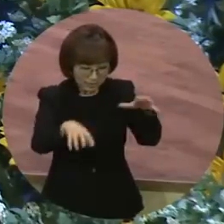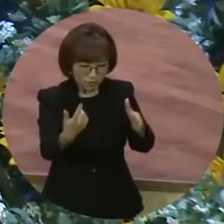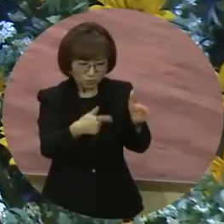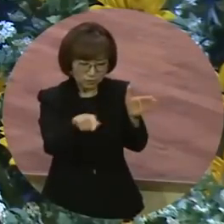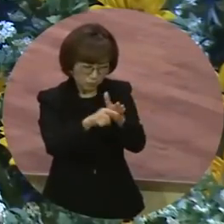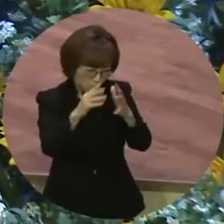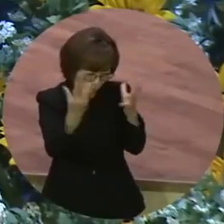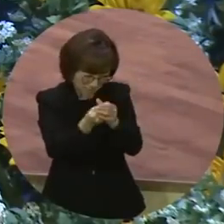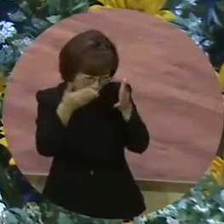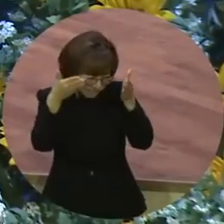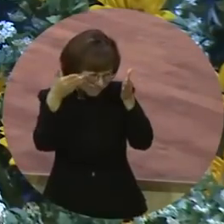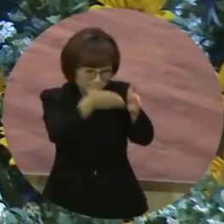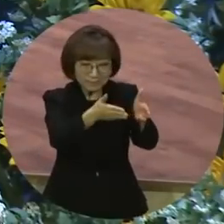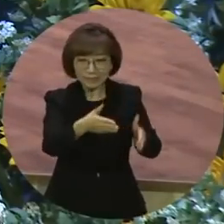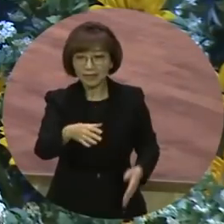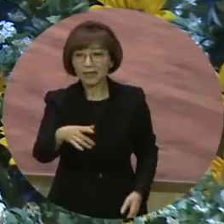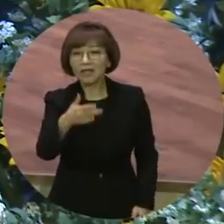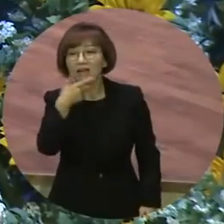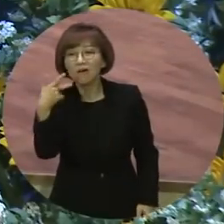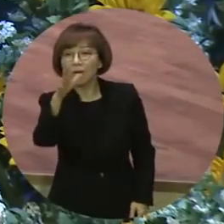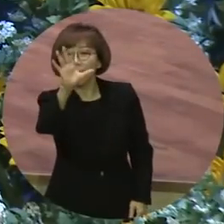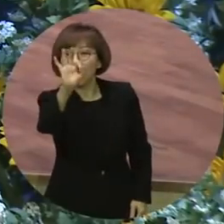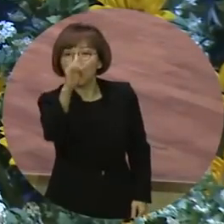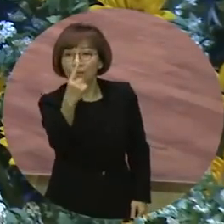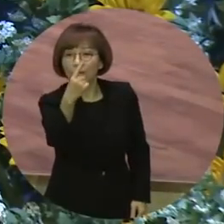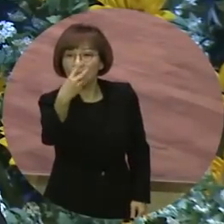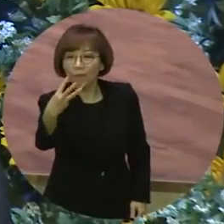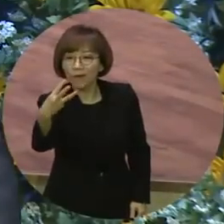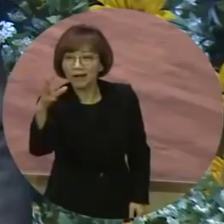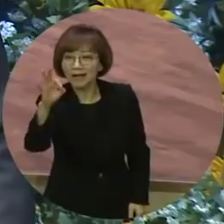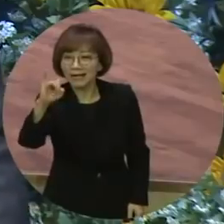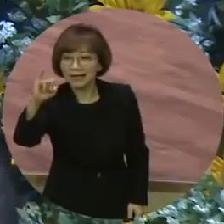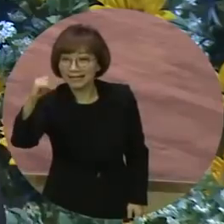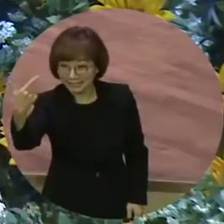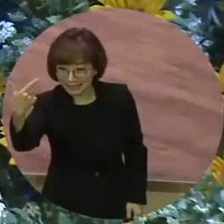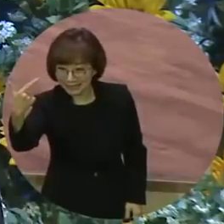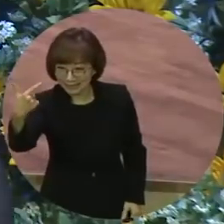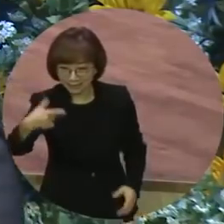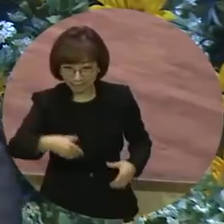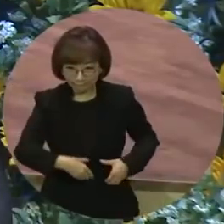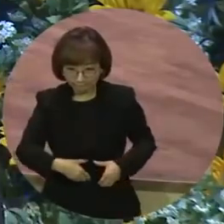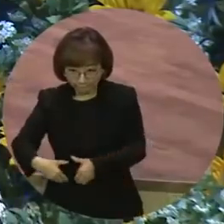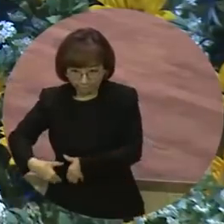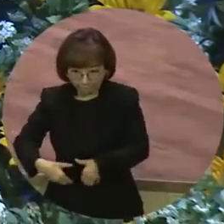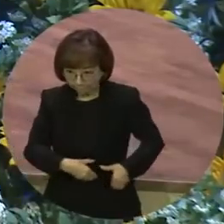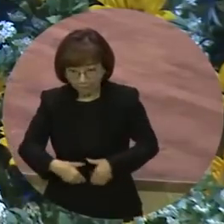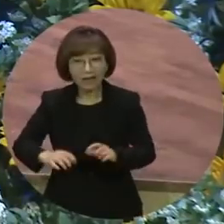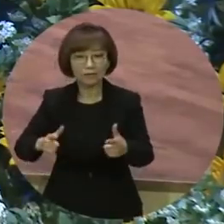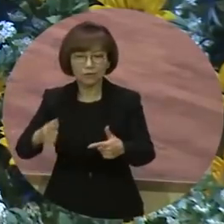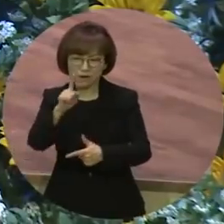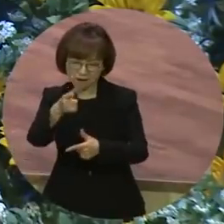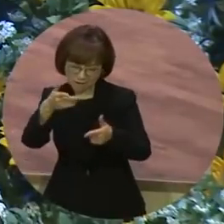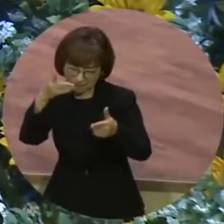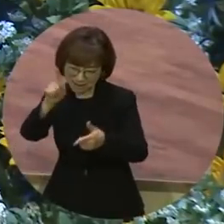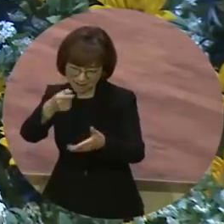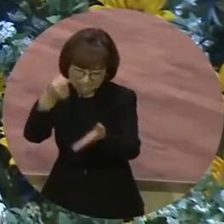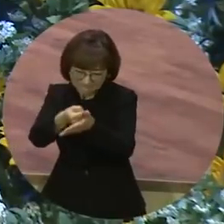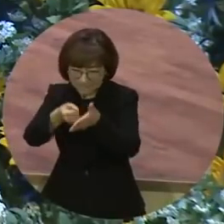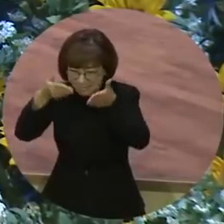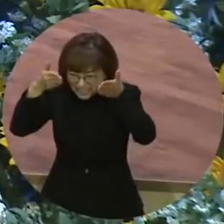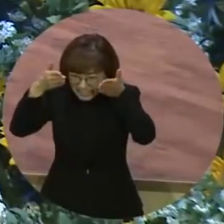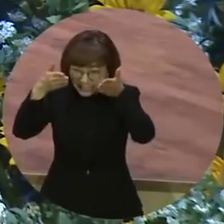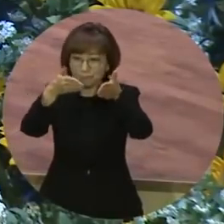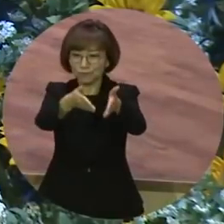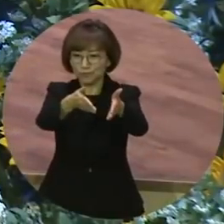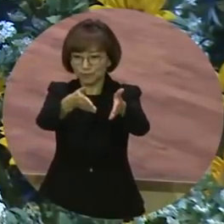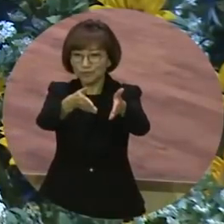올인. 올인입니다. 두 마음 품은 게 아니에요. 빌빌 놀다가 와서 잔소리 한번 하는